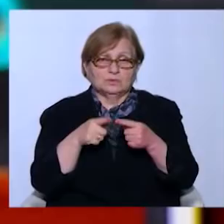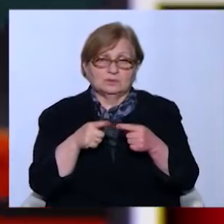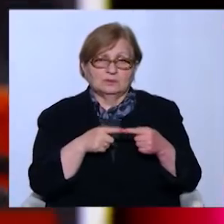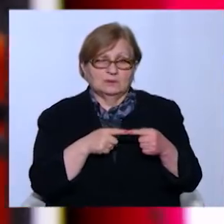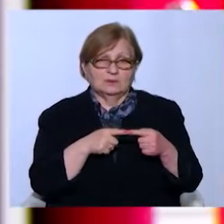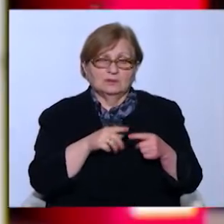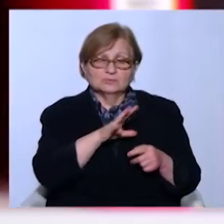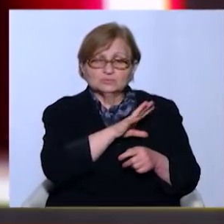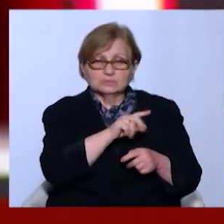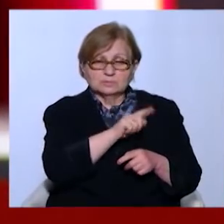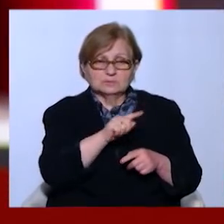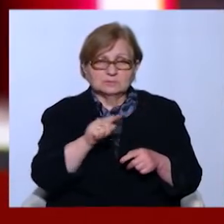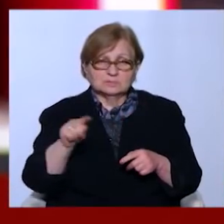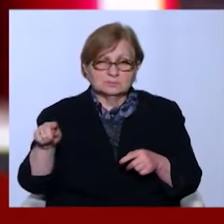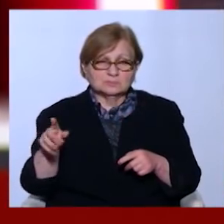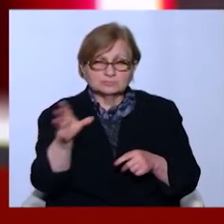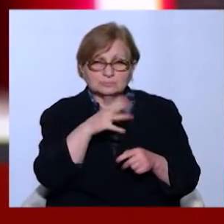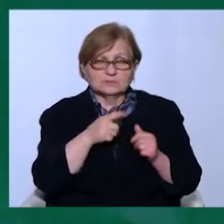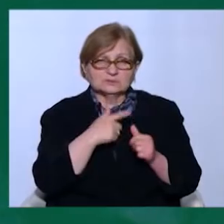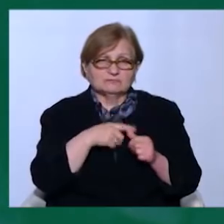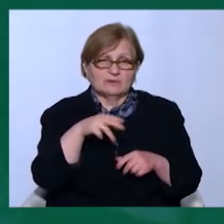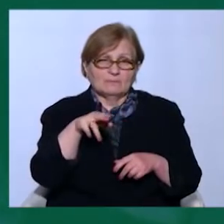თითოეულ ამ ფიგურას პრიზმა ჰქვია.